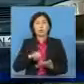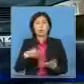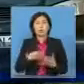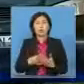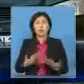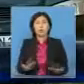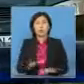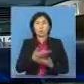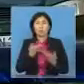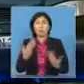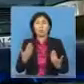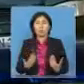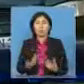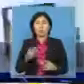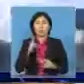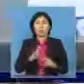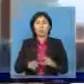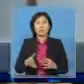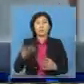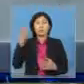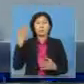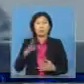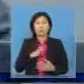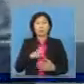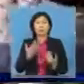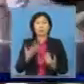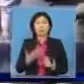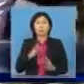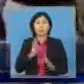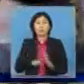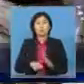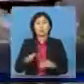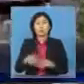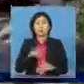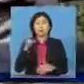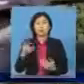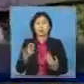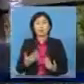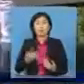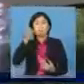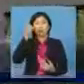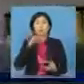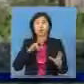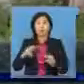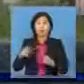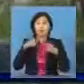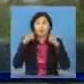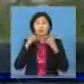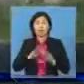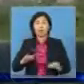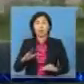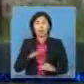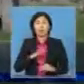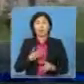жилья не было. Казалось бы, жизнь потеряла прежний смысл. Однако мир не без добрых людей. И теперь выражение счастья и улыбки на лицах детей вновь